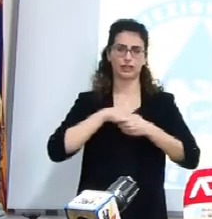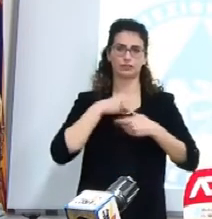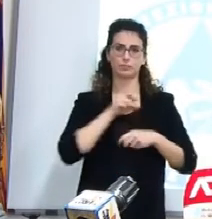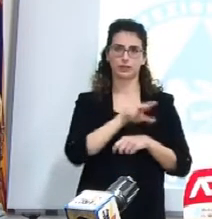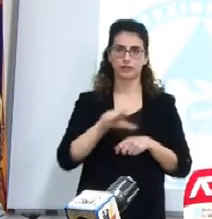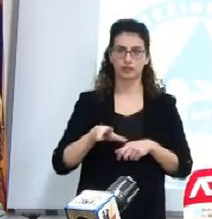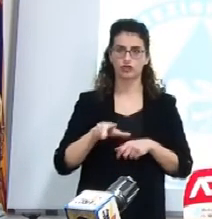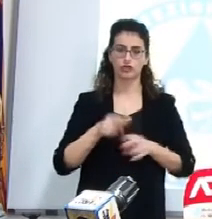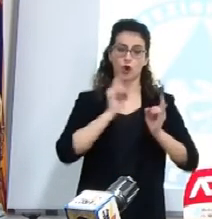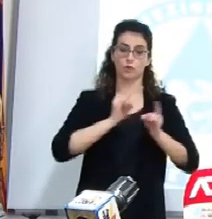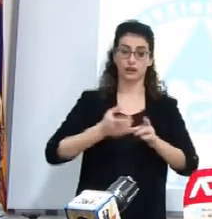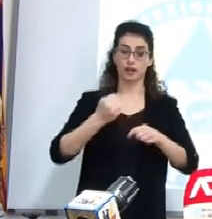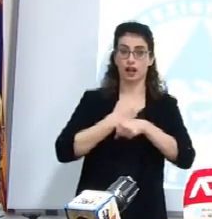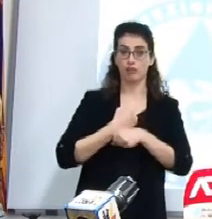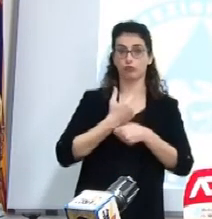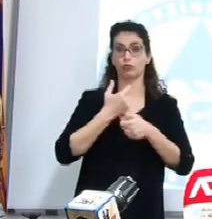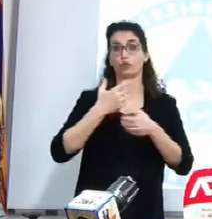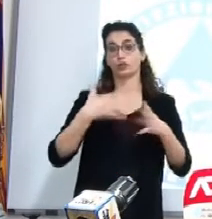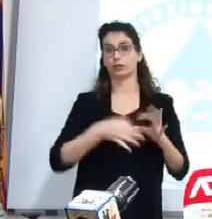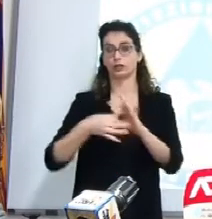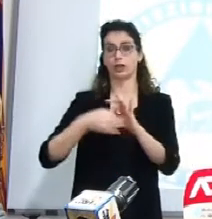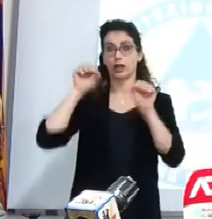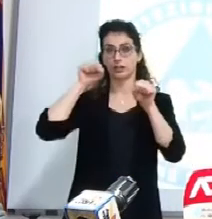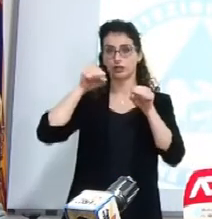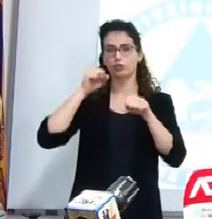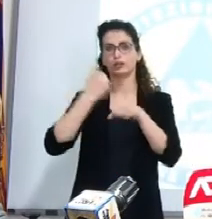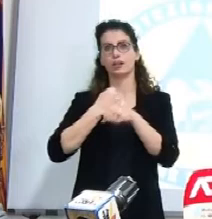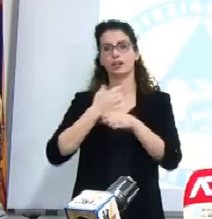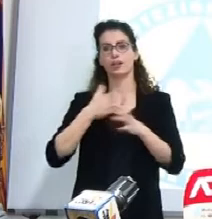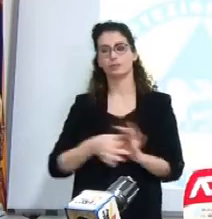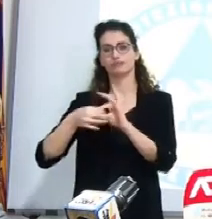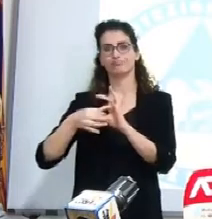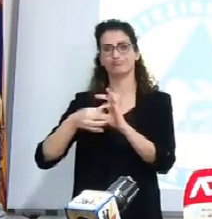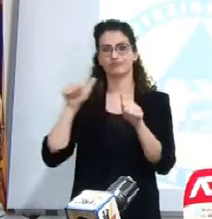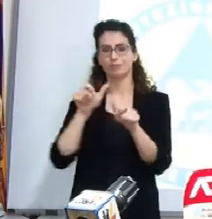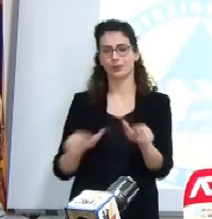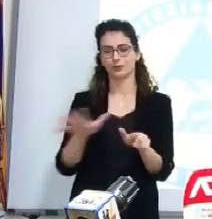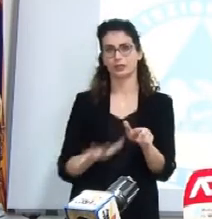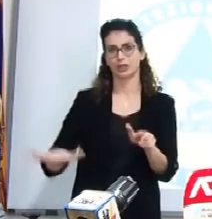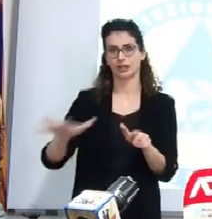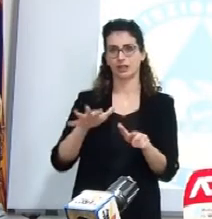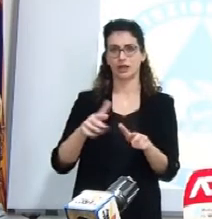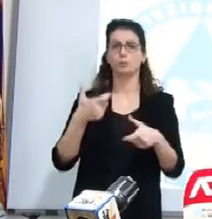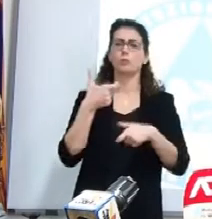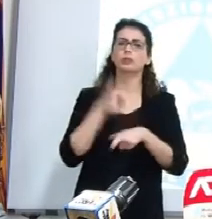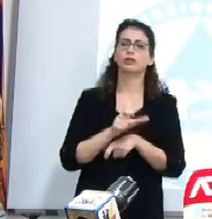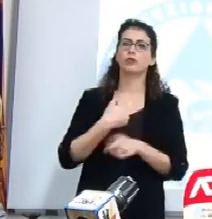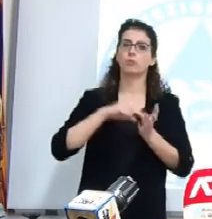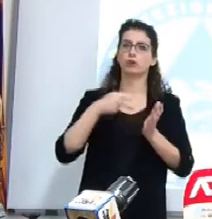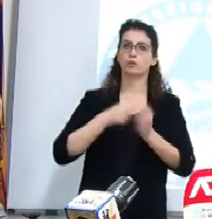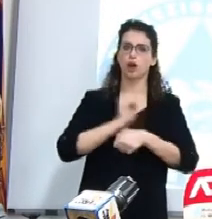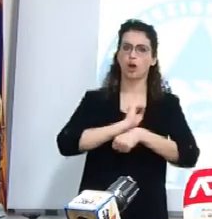regione che lavora con la comunità perché purtroppo tanti dei problemi del copit sono stati anche correlati al fatto